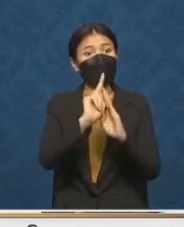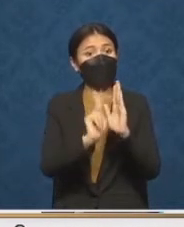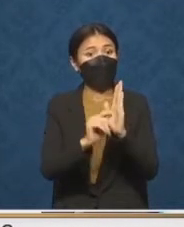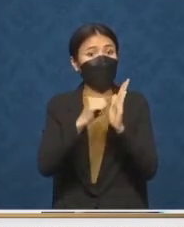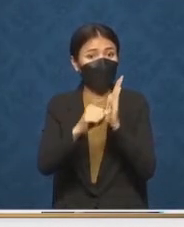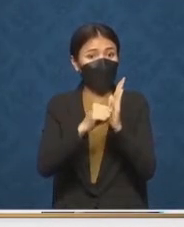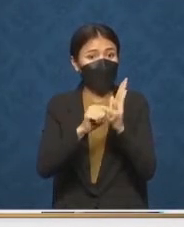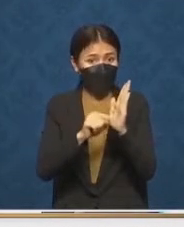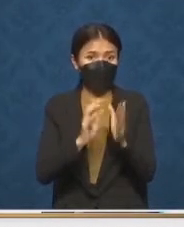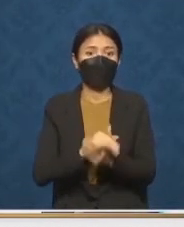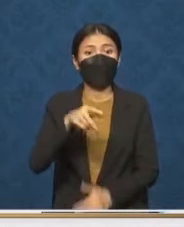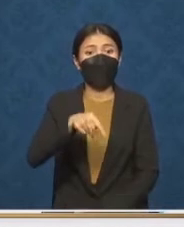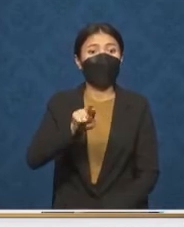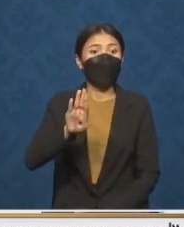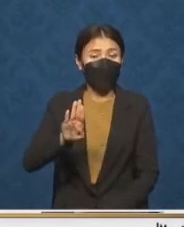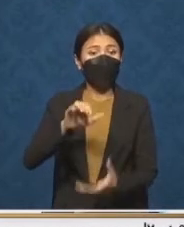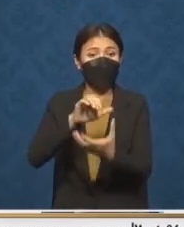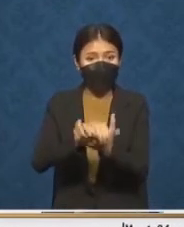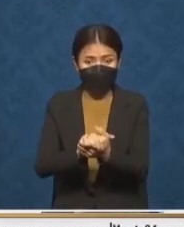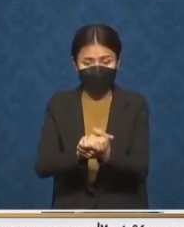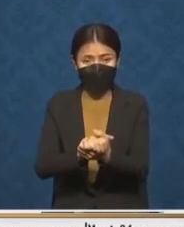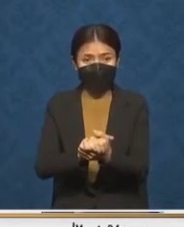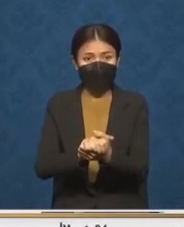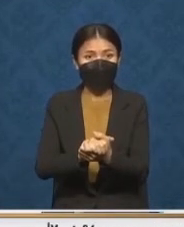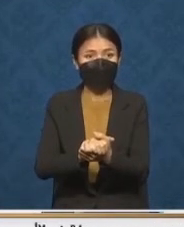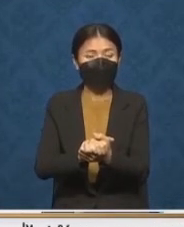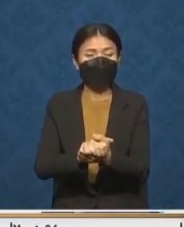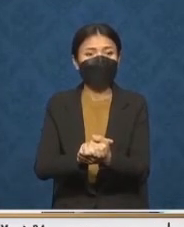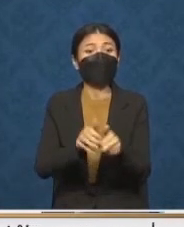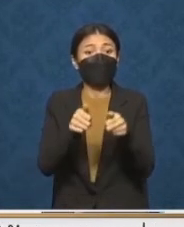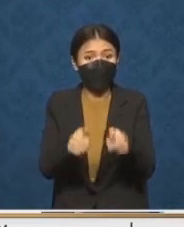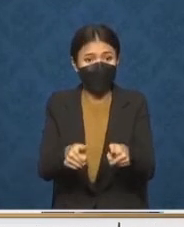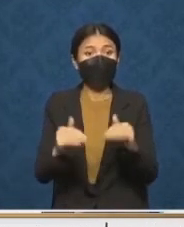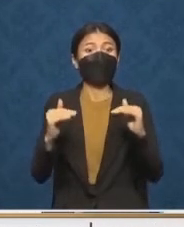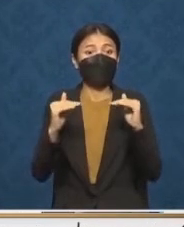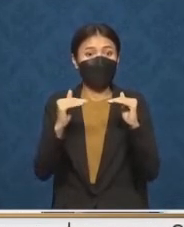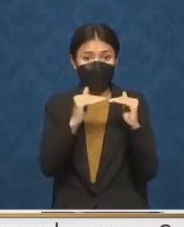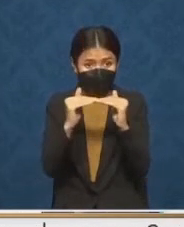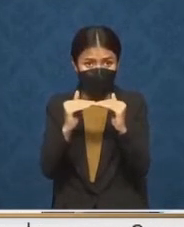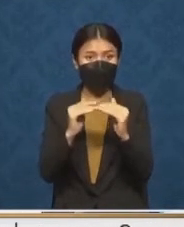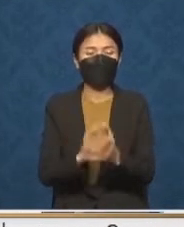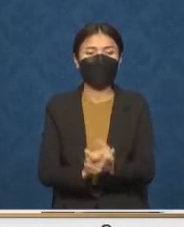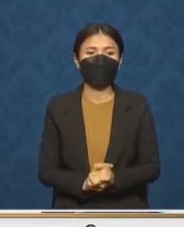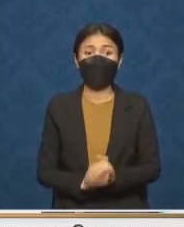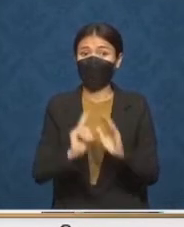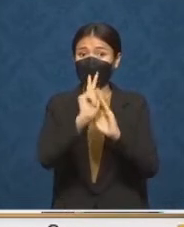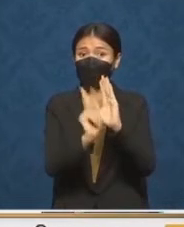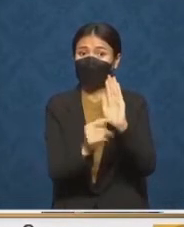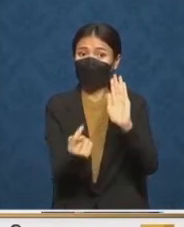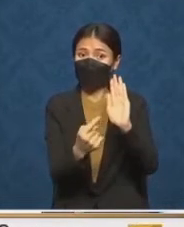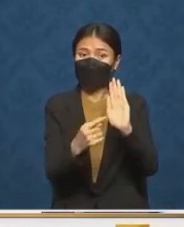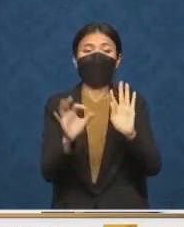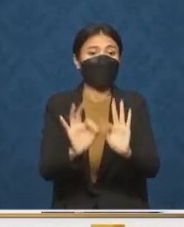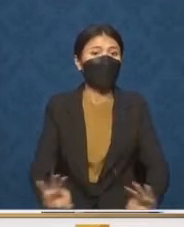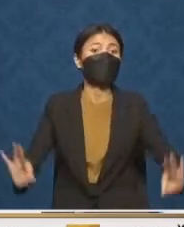นเรียกกันว่าพ.ร.บ.สมรสเท่าเทียมที่เรากำลังพิจารณาอยู่นี้เป็นหนึ่งในกฎหมายที่สำคัญ